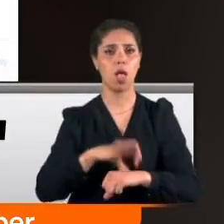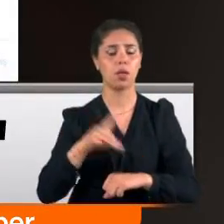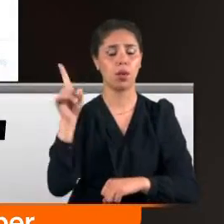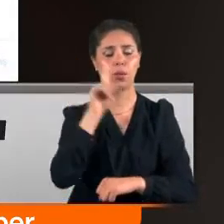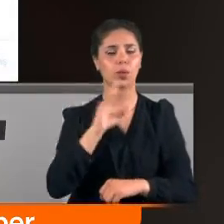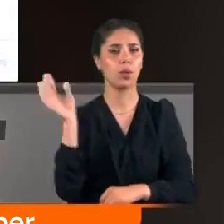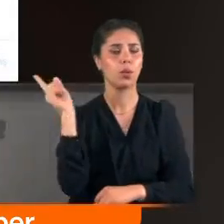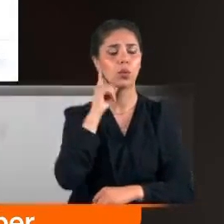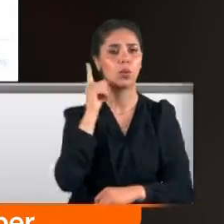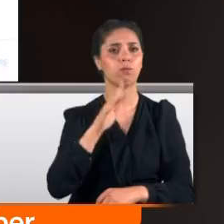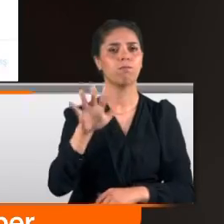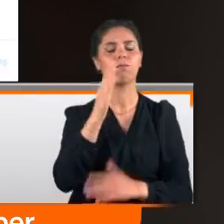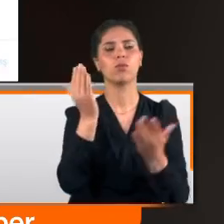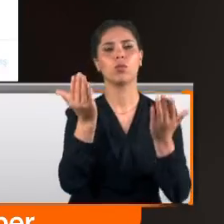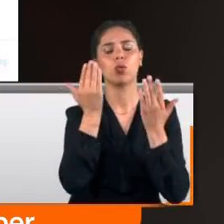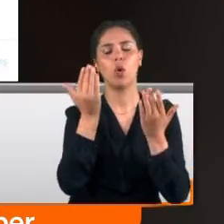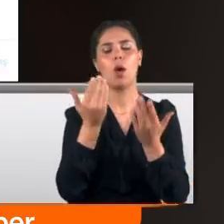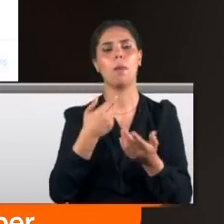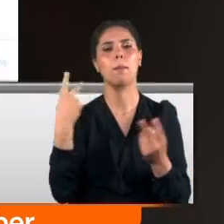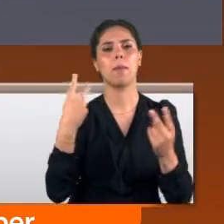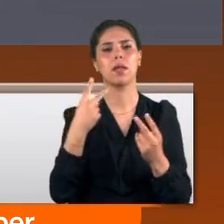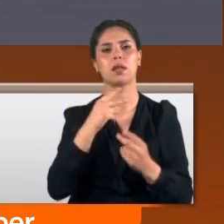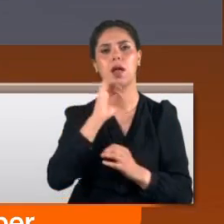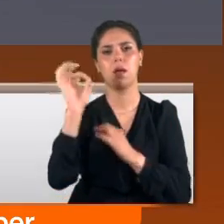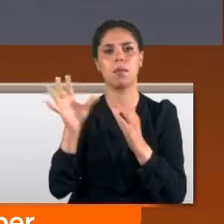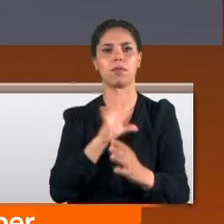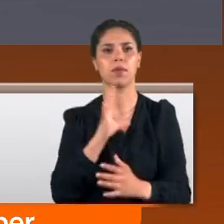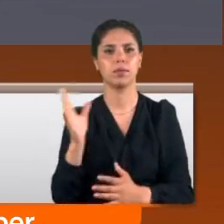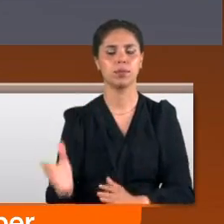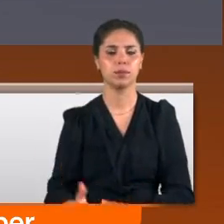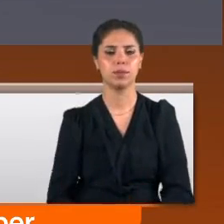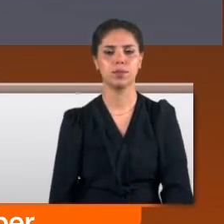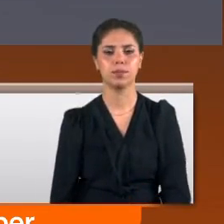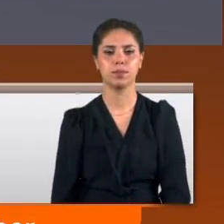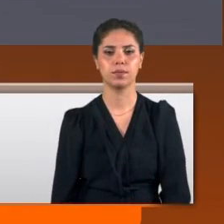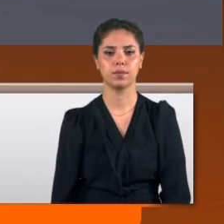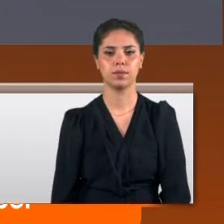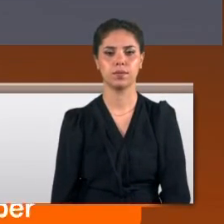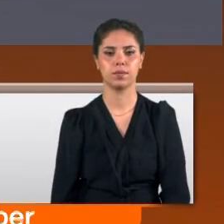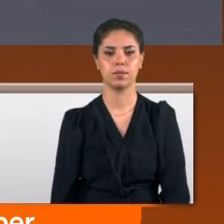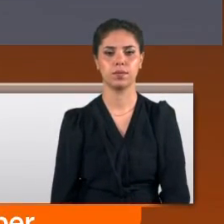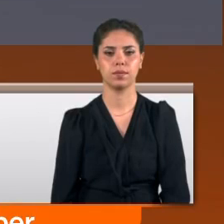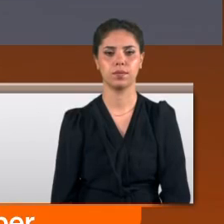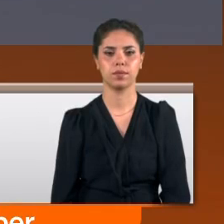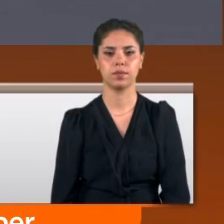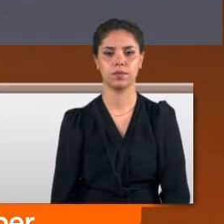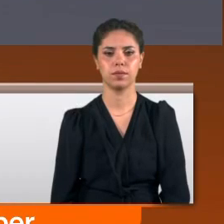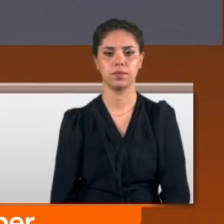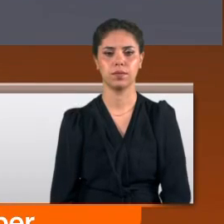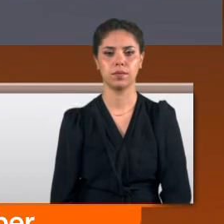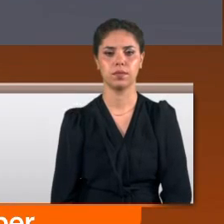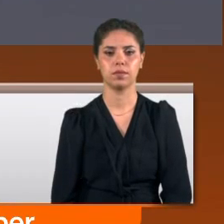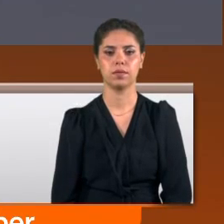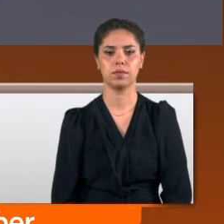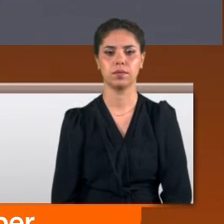duyan hayranlarından dua mesajları yağmur gibi geldi. Ben hala bangır bangır şarkı söylüyorum ve söylemeye devam edeceğim.